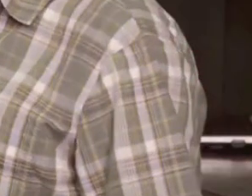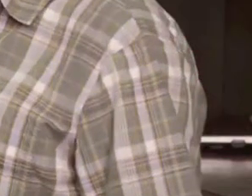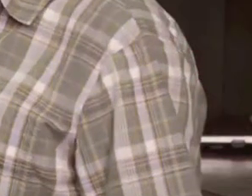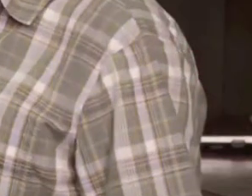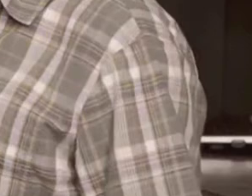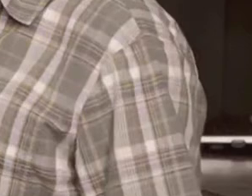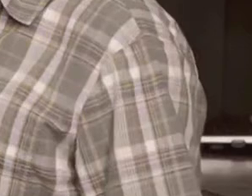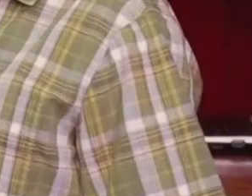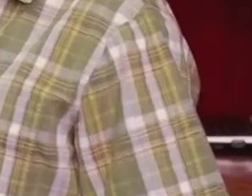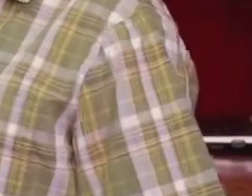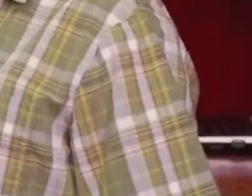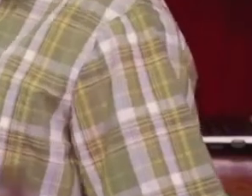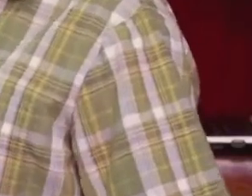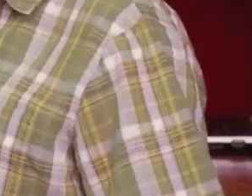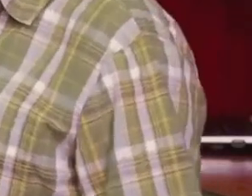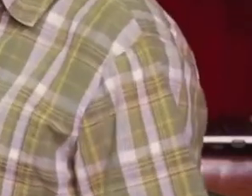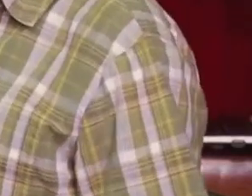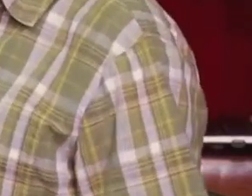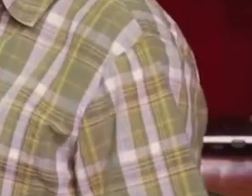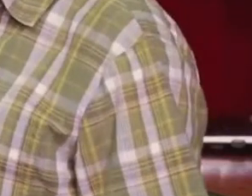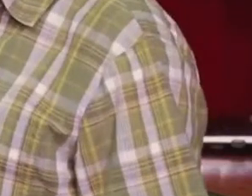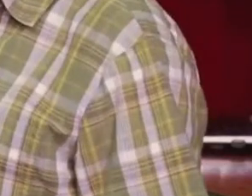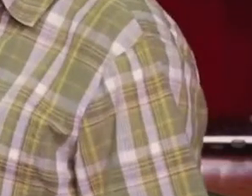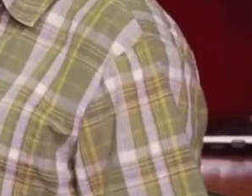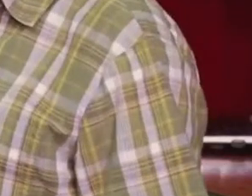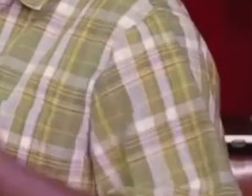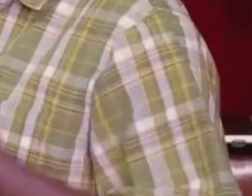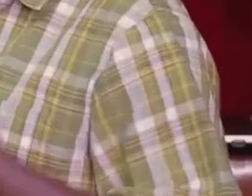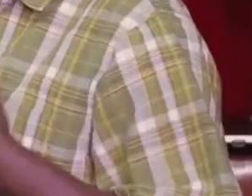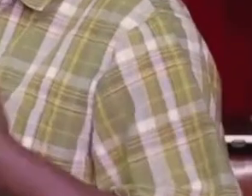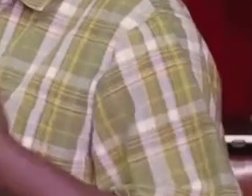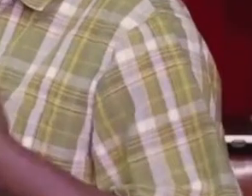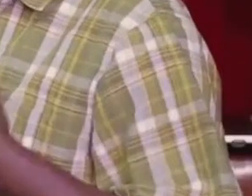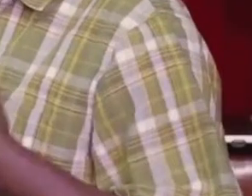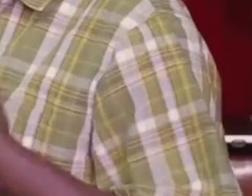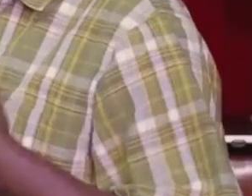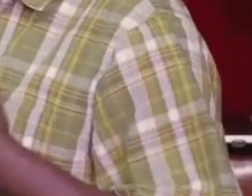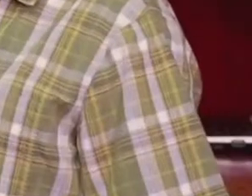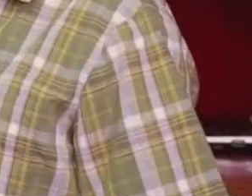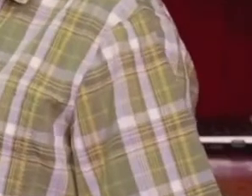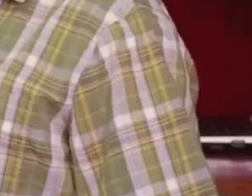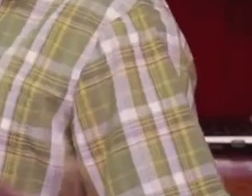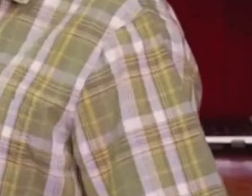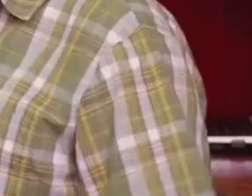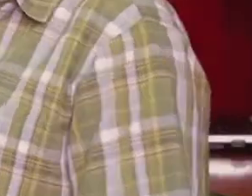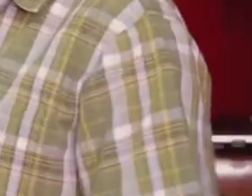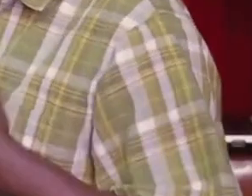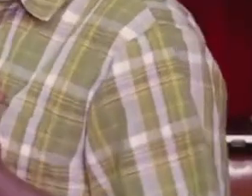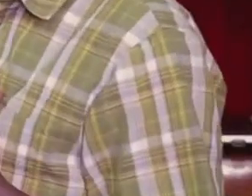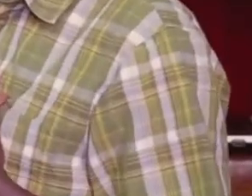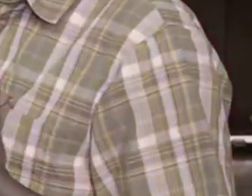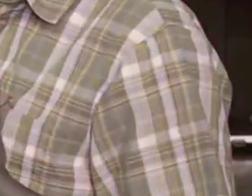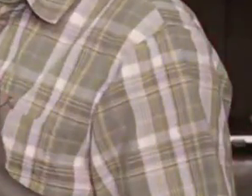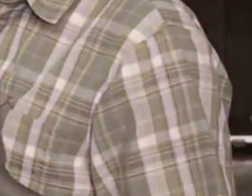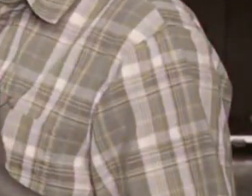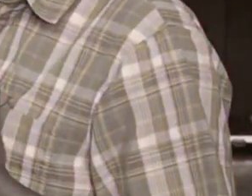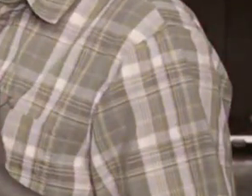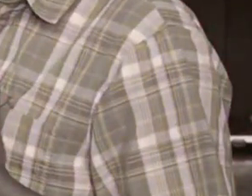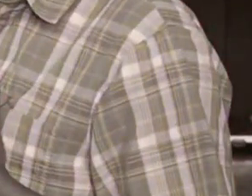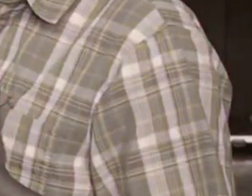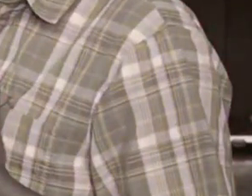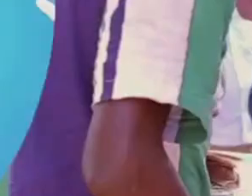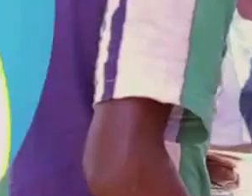Tini ya yamba government. Tini ya yamba government. Zete nyamba. Tini ya yamba government. Zete